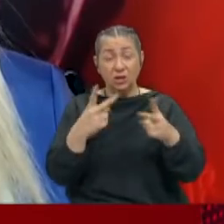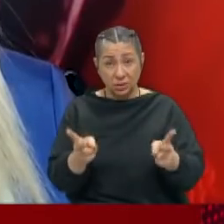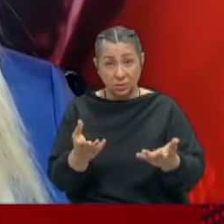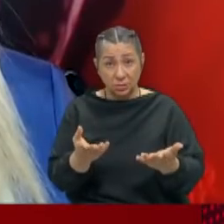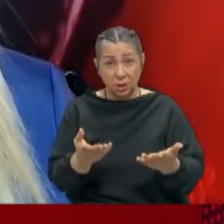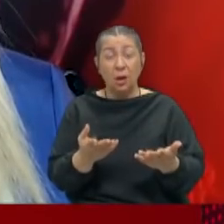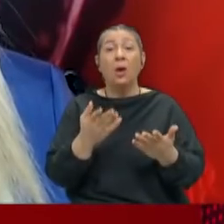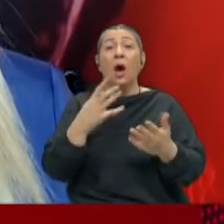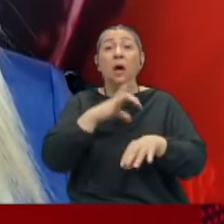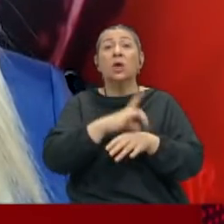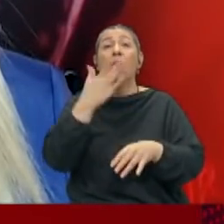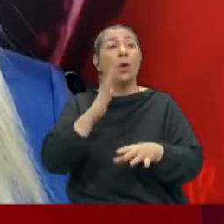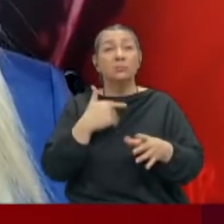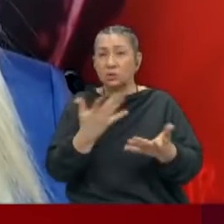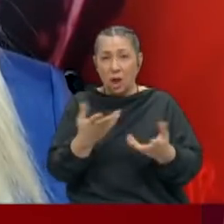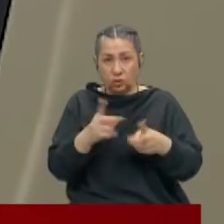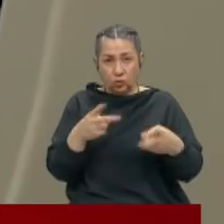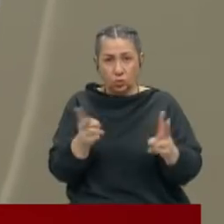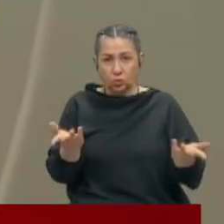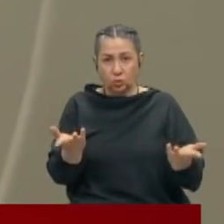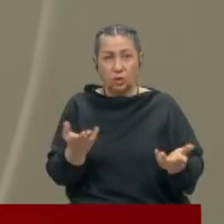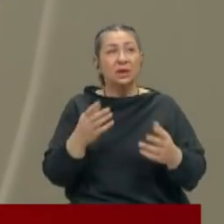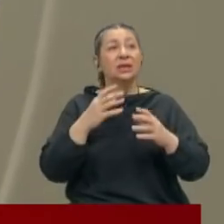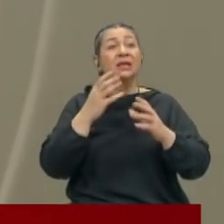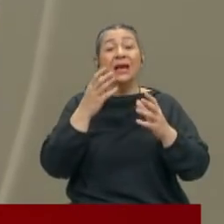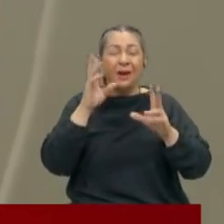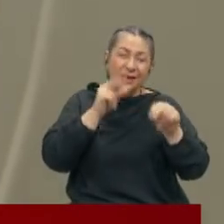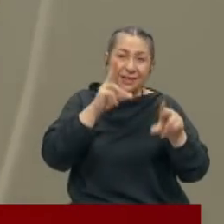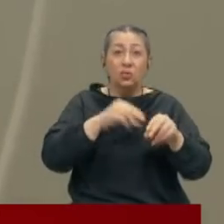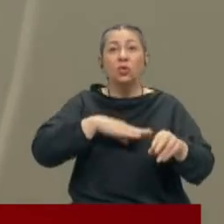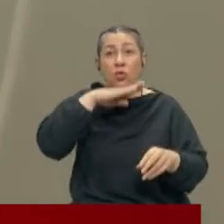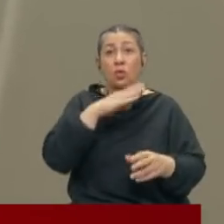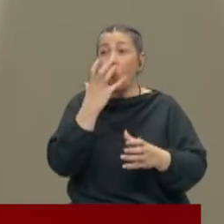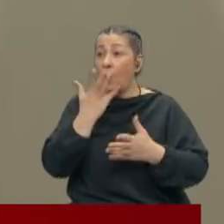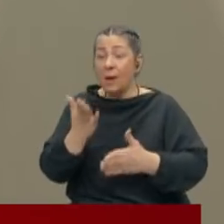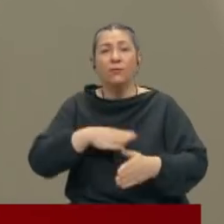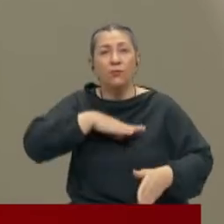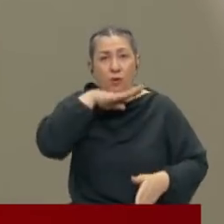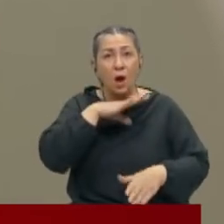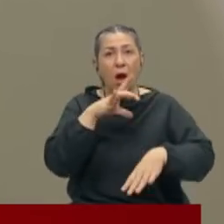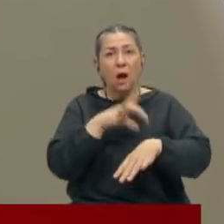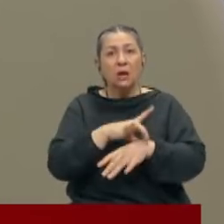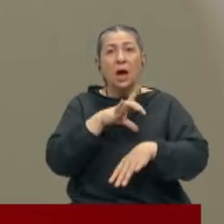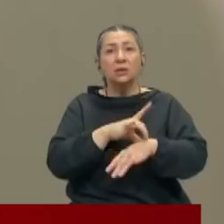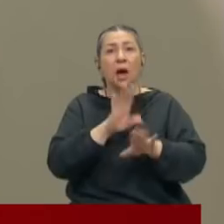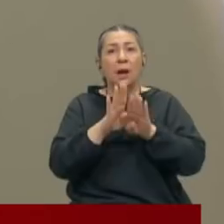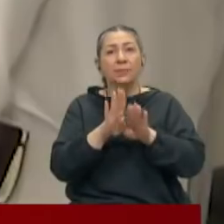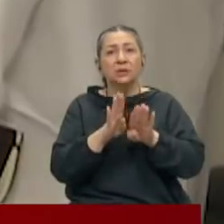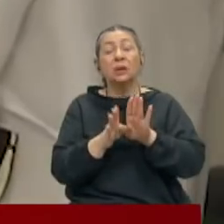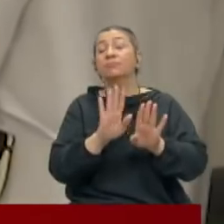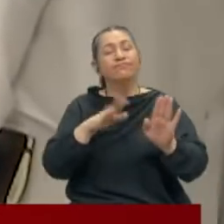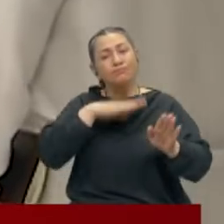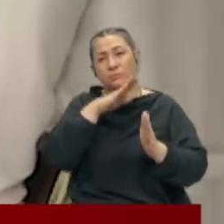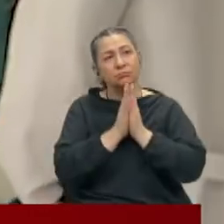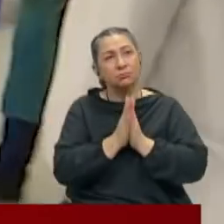açtık. Yani hasta yok da biz bunları niye açıyoruz? Servisler dolduğu yoğun bakımlarda yer kalmadı. Hastalar hastane kapısından geri